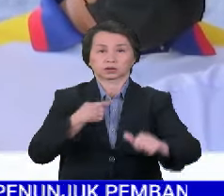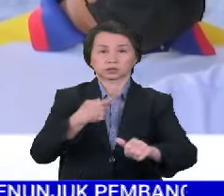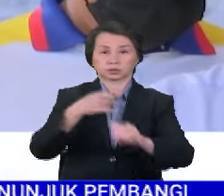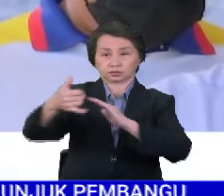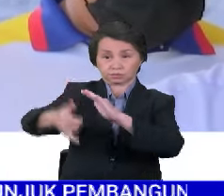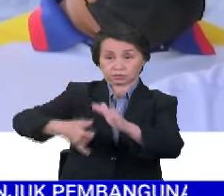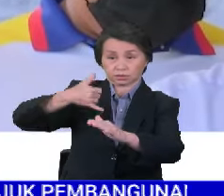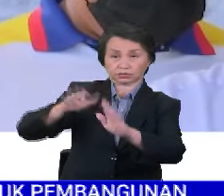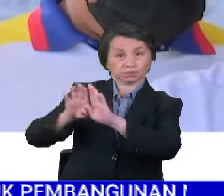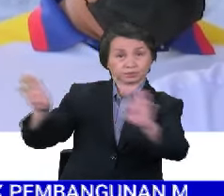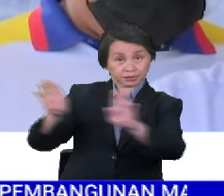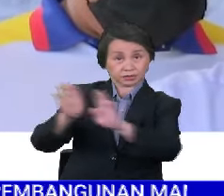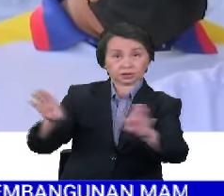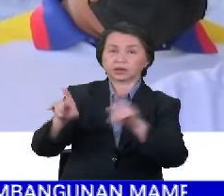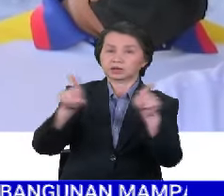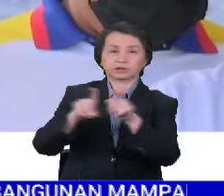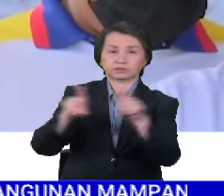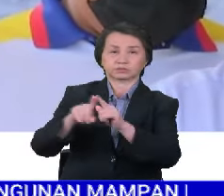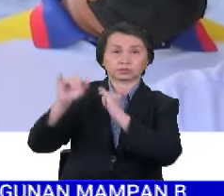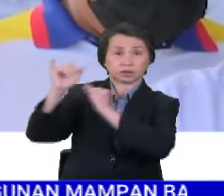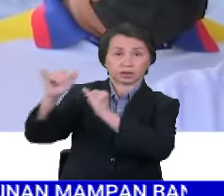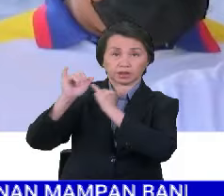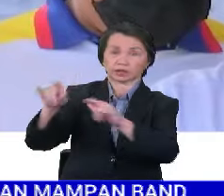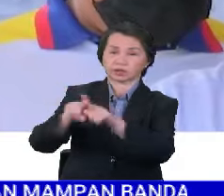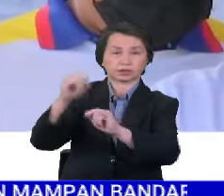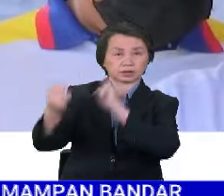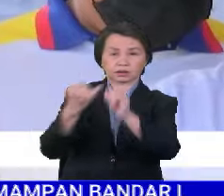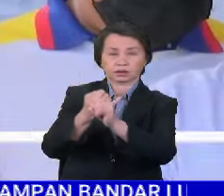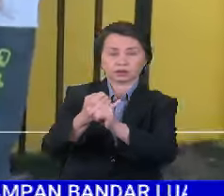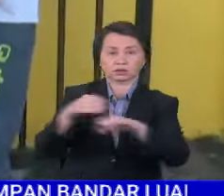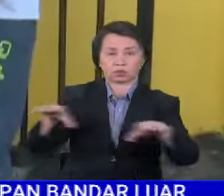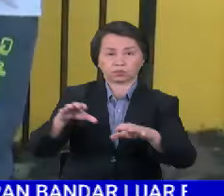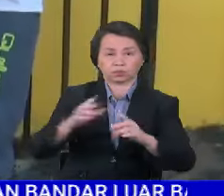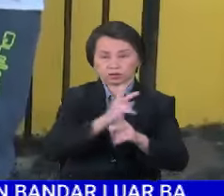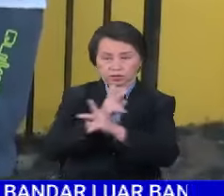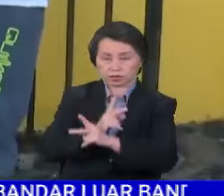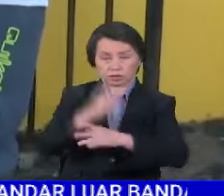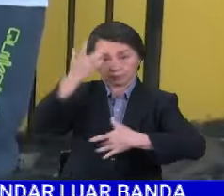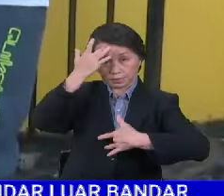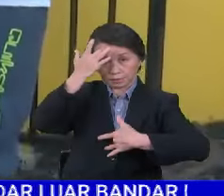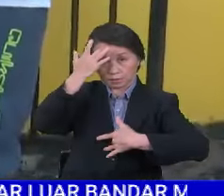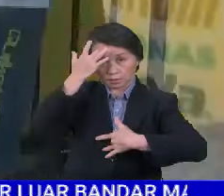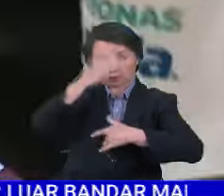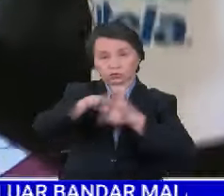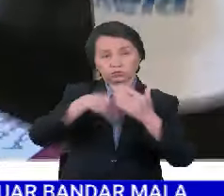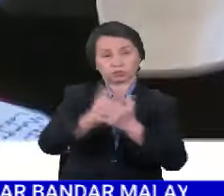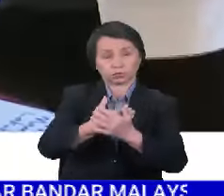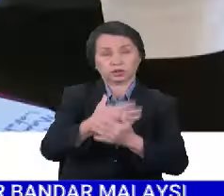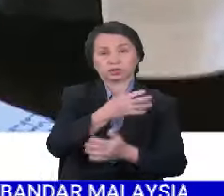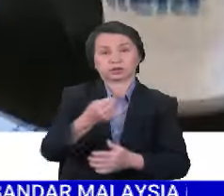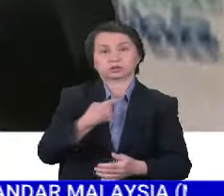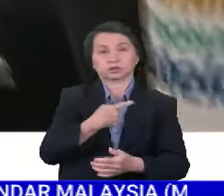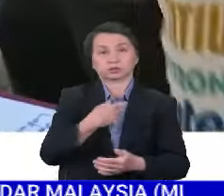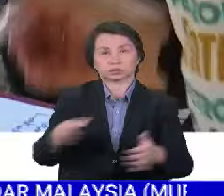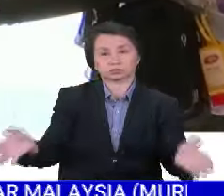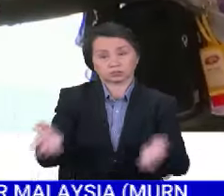di pintu masuk adalah selaras dengan International relations untuk kita membawa kawalan kaulan penyakit keseluruhan di samping ke arah Kita